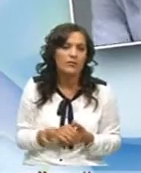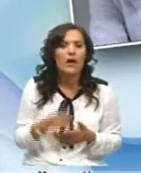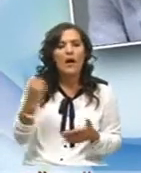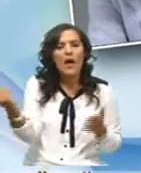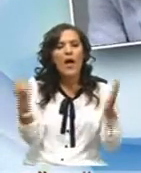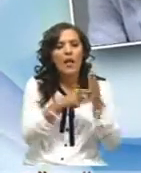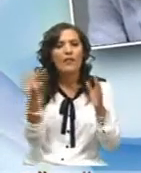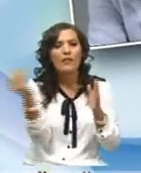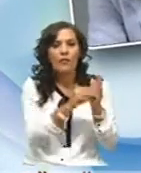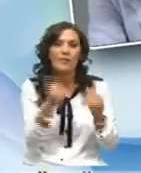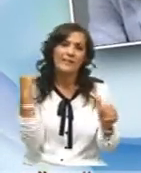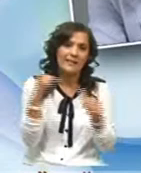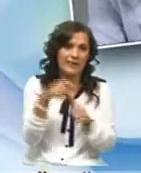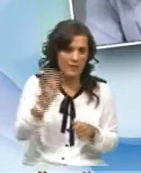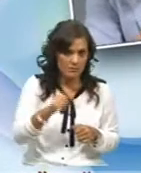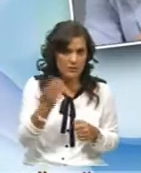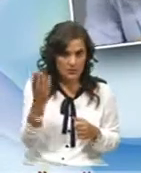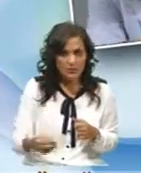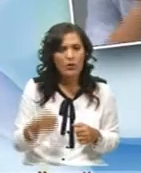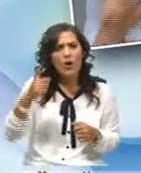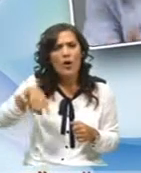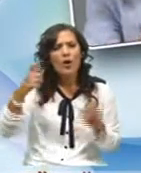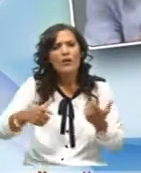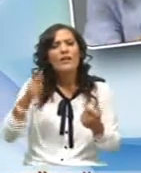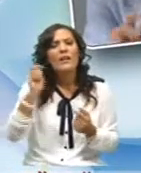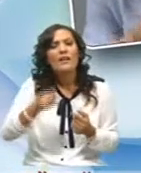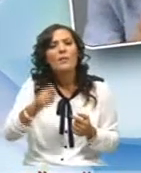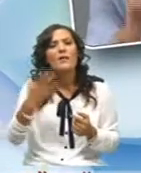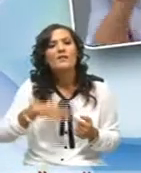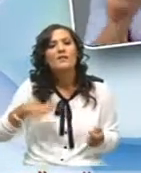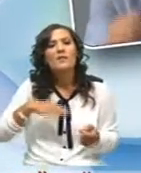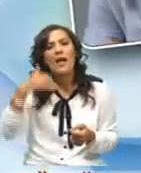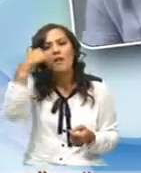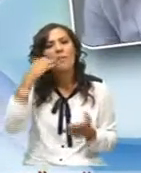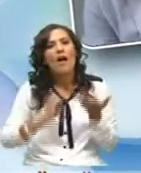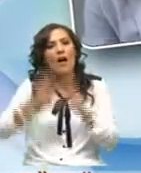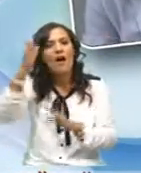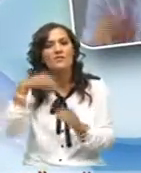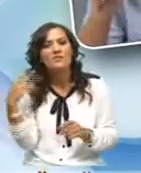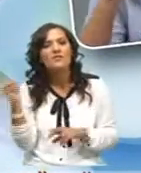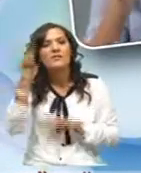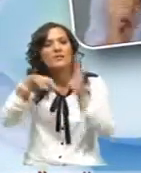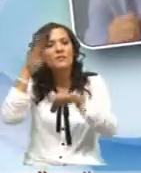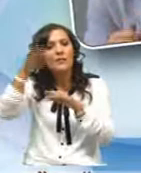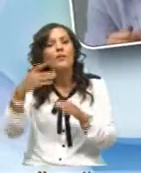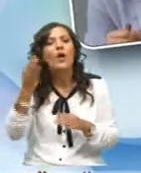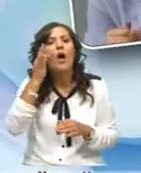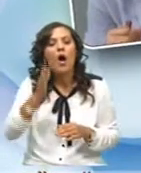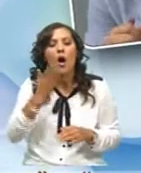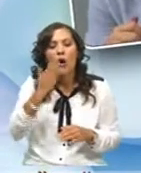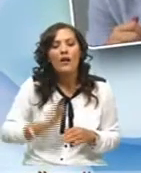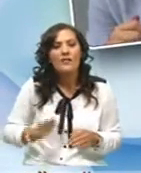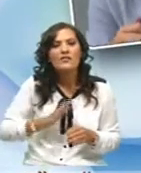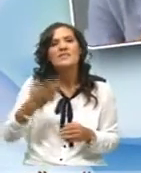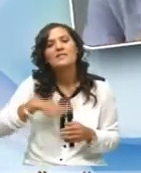Hedef koyma ya tekrar dönecek olursak orada kastetmek istediğim elma ağacını tırmanırken ki öğrencinin ya da istediği